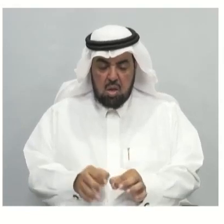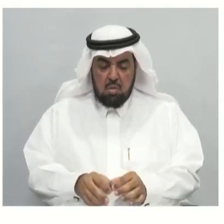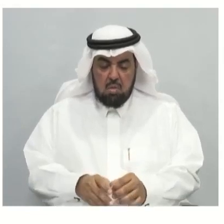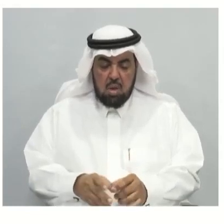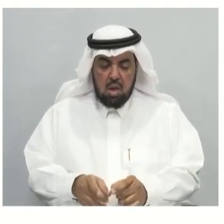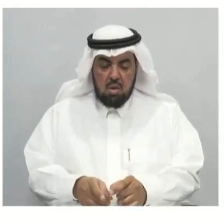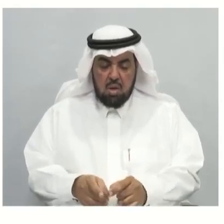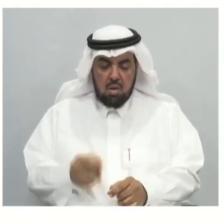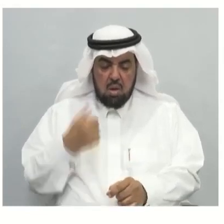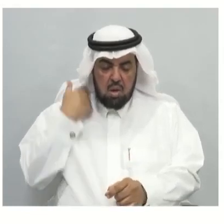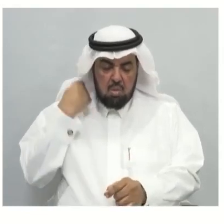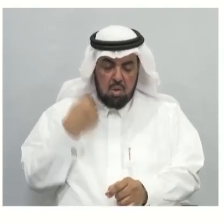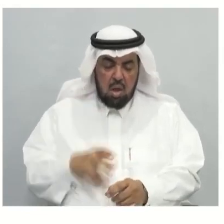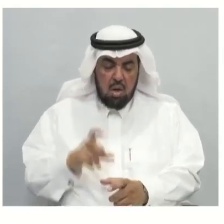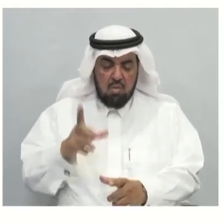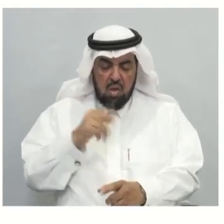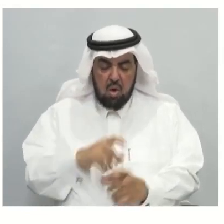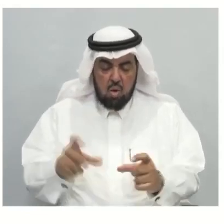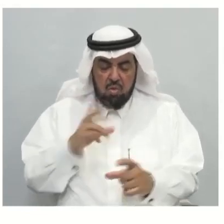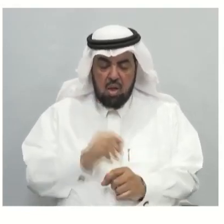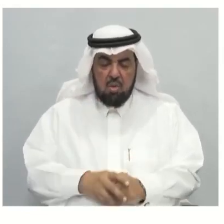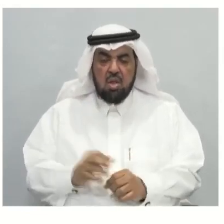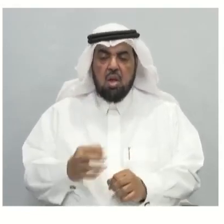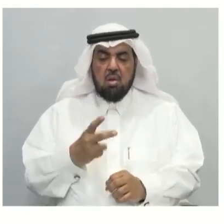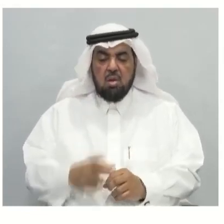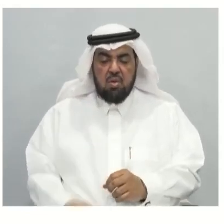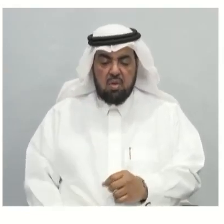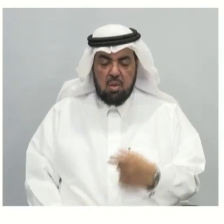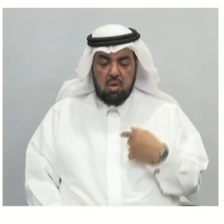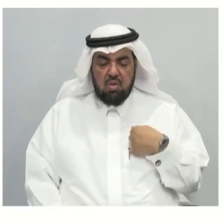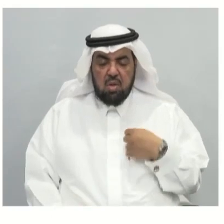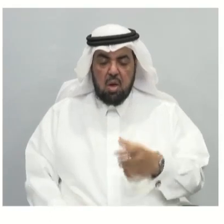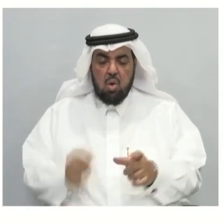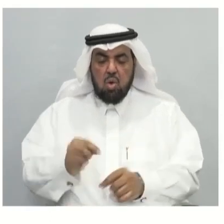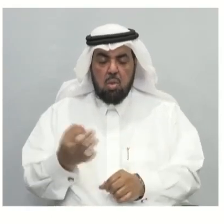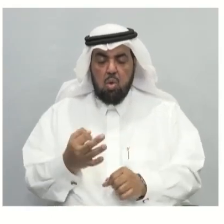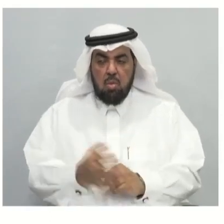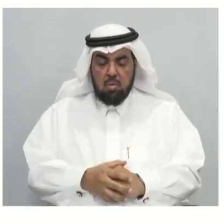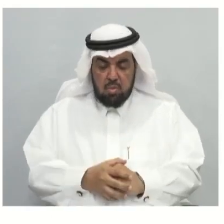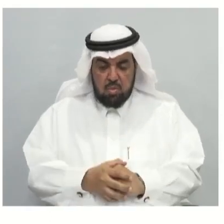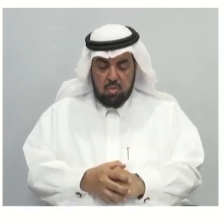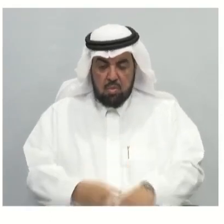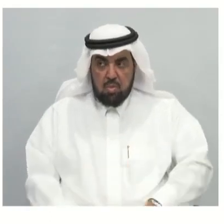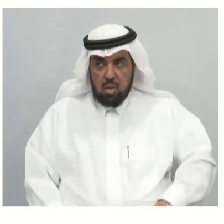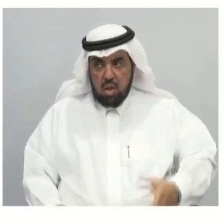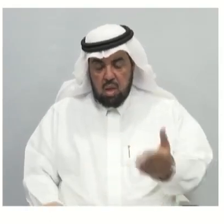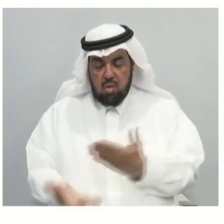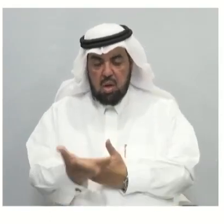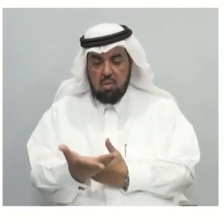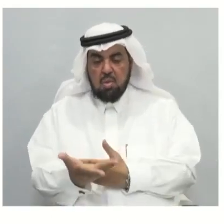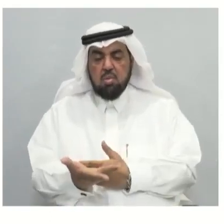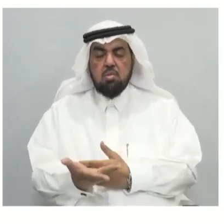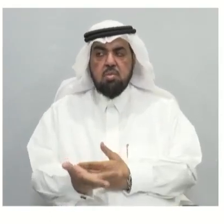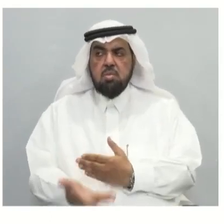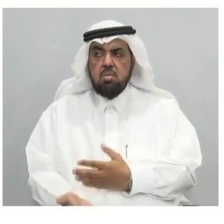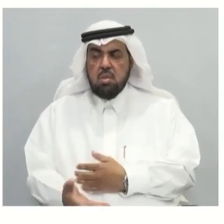تلقاء نفسها من عدم ترك الحقول فارغه وهذه نقطه مهمه نقطه مهمه في المطبوعه قد